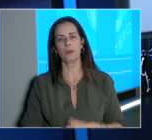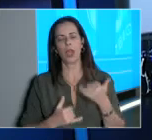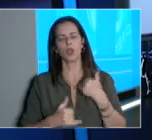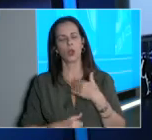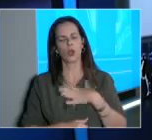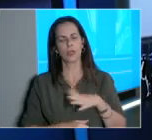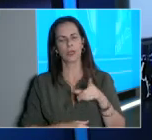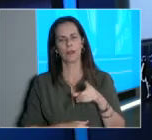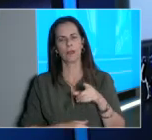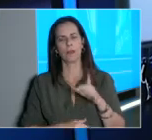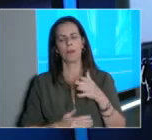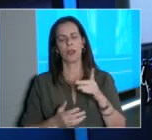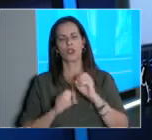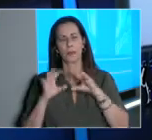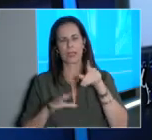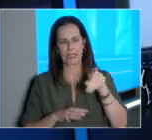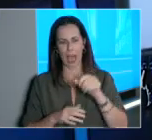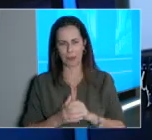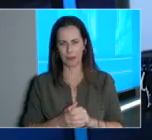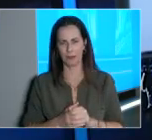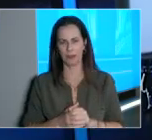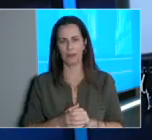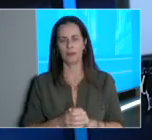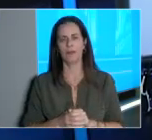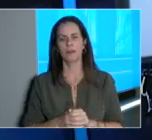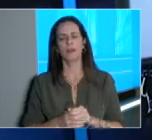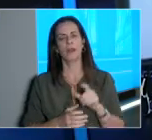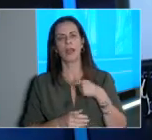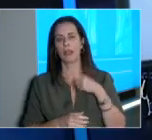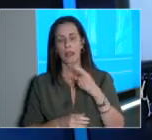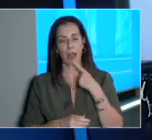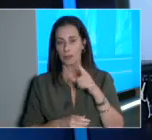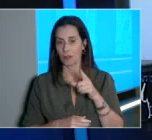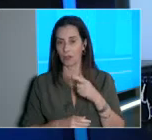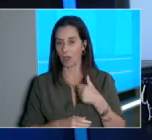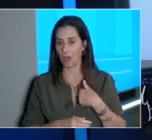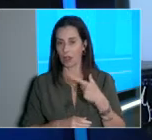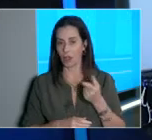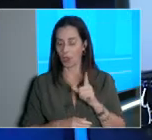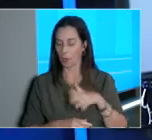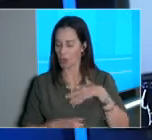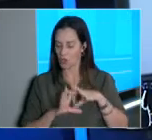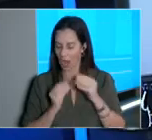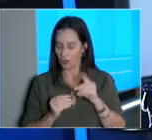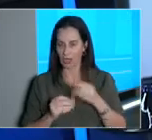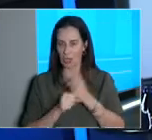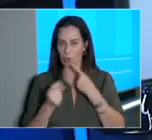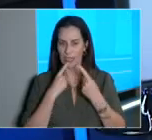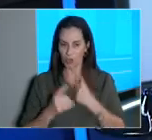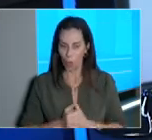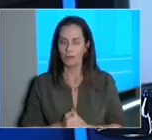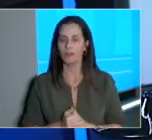דיון קצר בעקבות מאמר שפרסמת במגזין שנקרא אקטואליק. אני חייב לומר שברמה אישית, אני לא שלם עם זה שאנחנו צריכים לקיים את הדיון